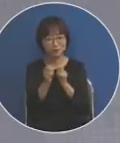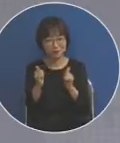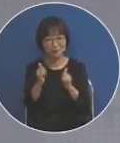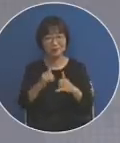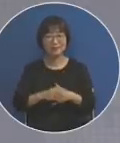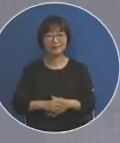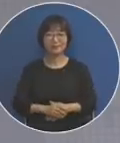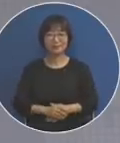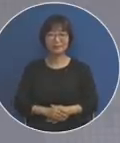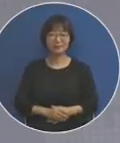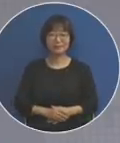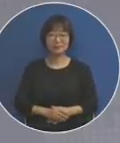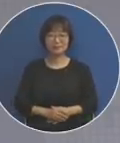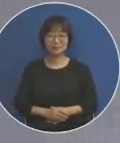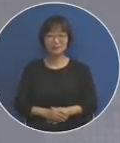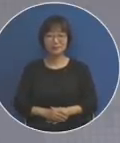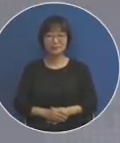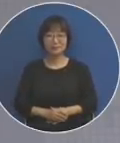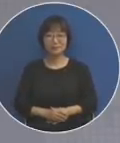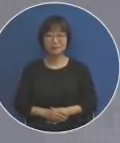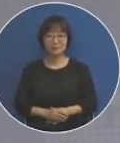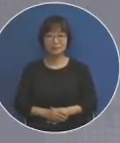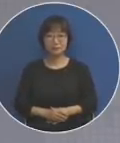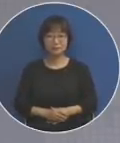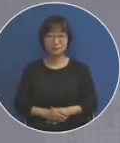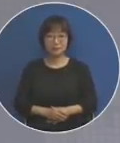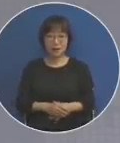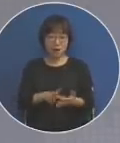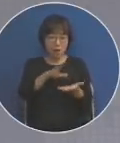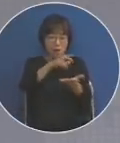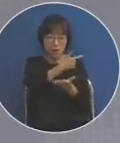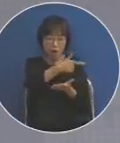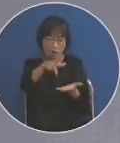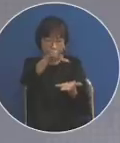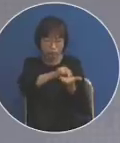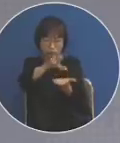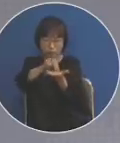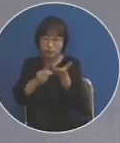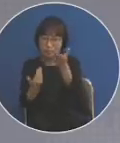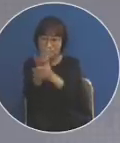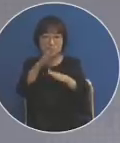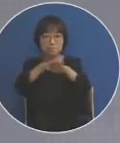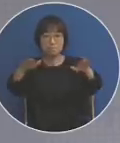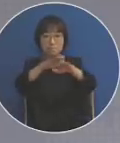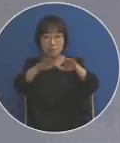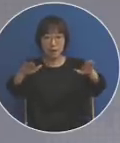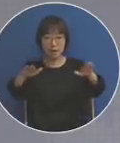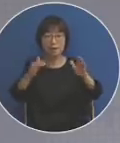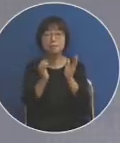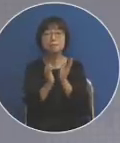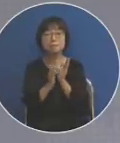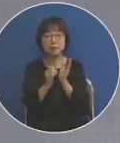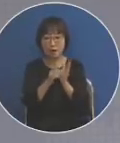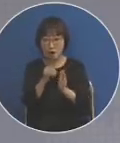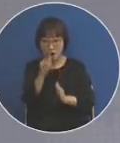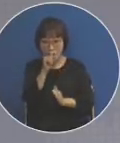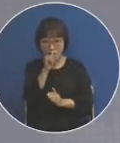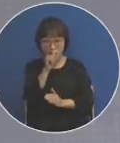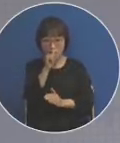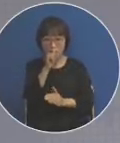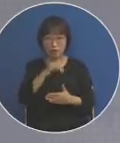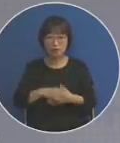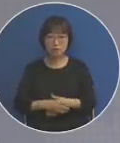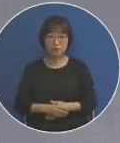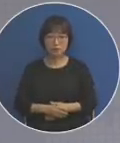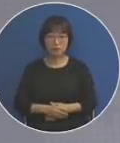여러분 어떤 문제라도 해결할 수 있는 비밀입니다. It says it in the passage. No matter what kind of problem you have, it is the mystery to solve that.